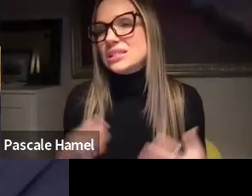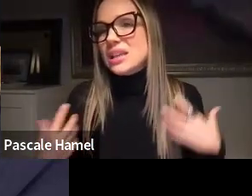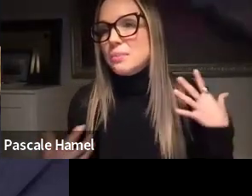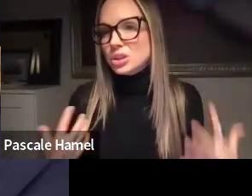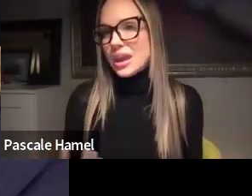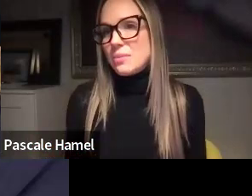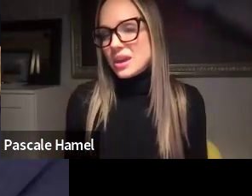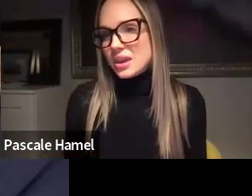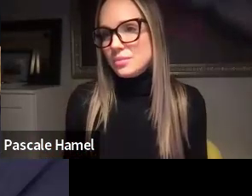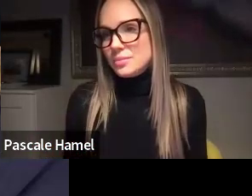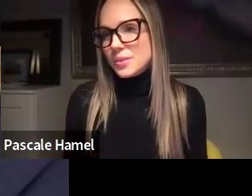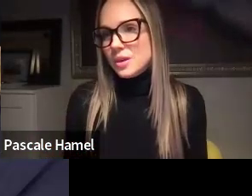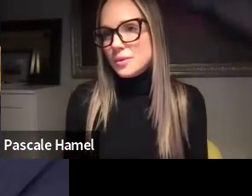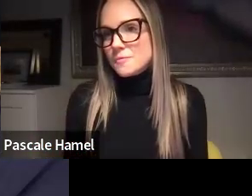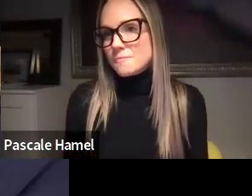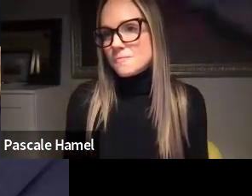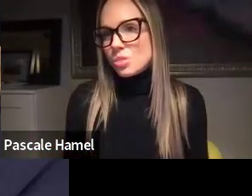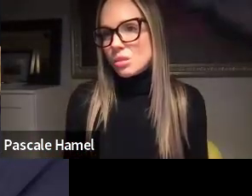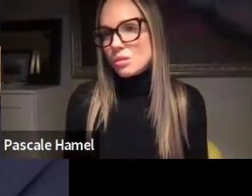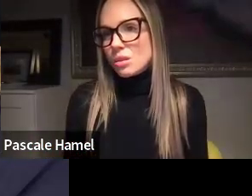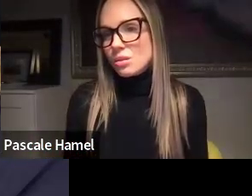parce que ça se tient pas très bien.